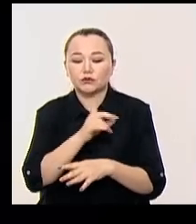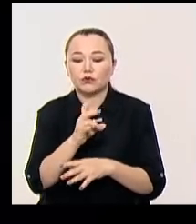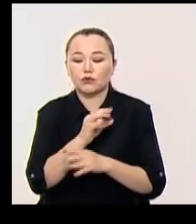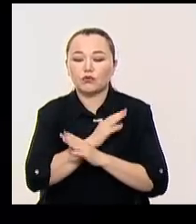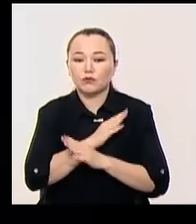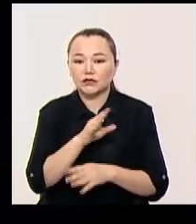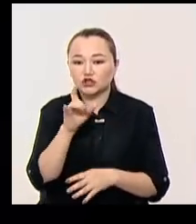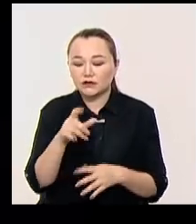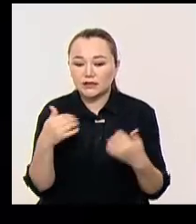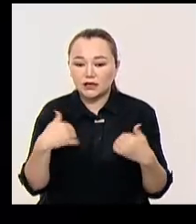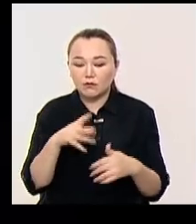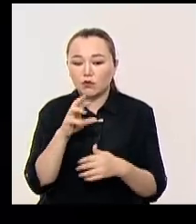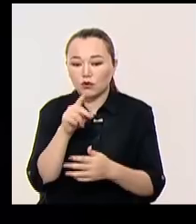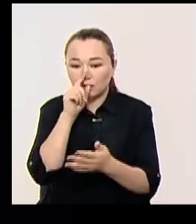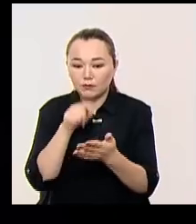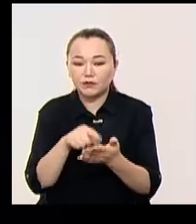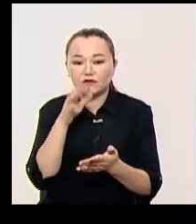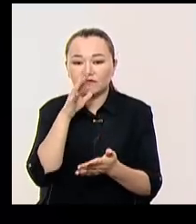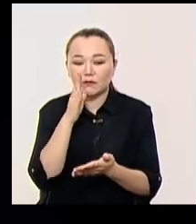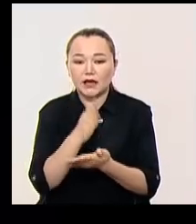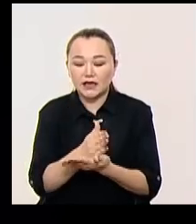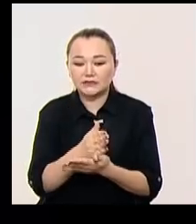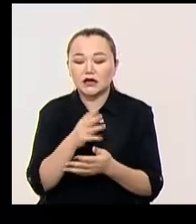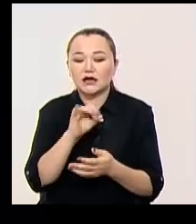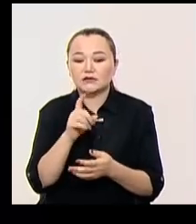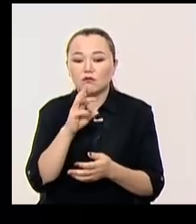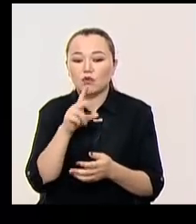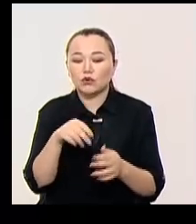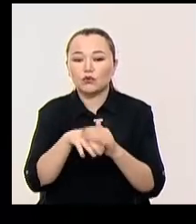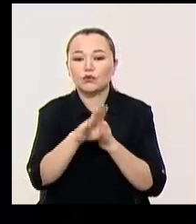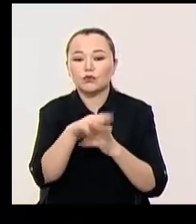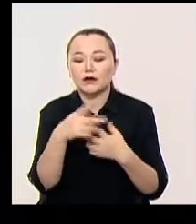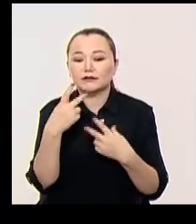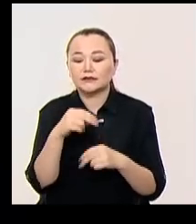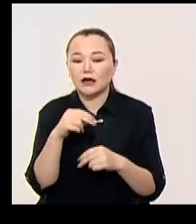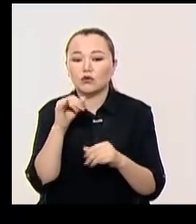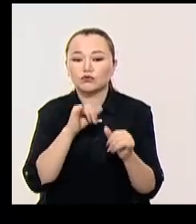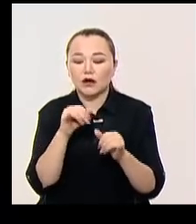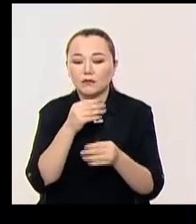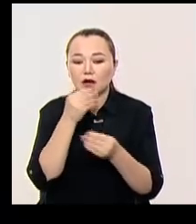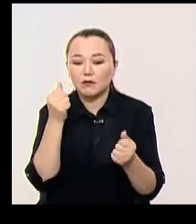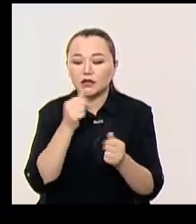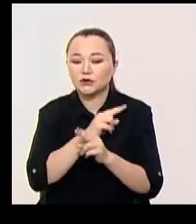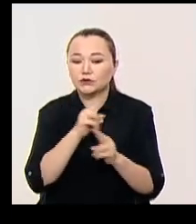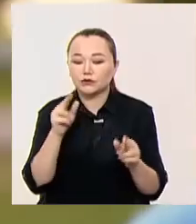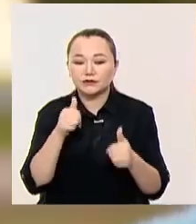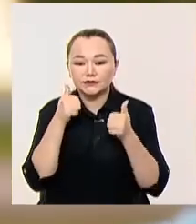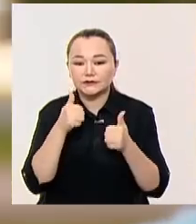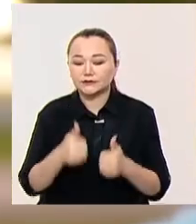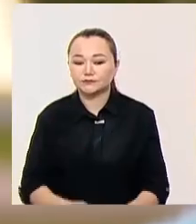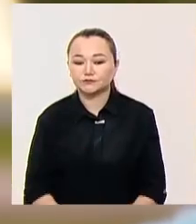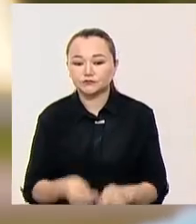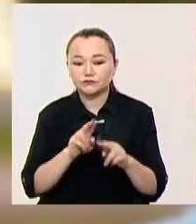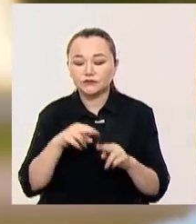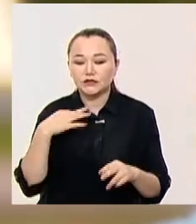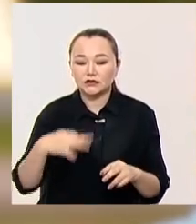марқұмның денесінің мәйітханаға түскен уақыты барда мәйітханадан шыққан уақыты жоқ. Мәйіттің қайда кеткені әлі күнге дейін белгісіз. Осы